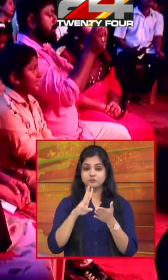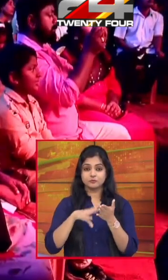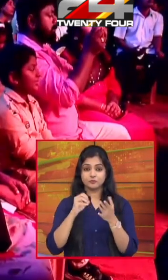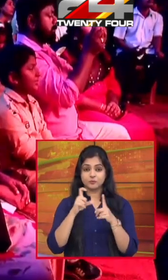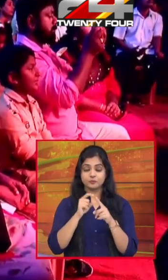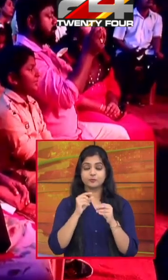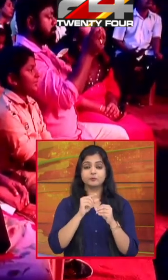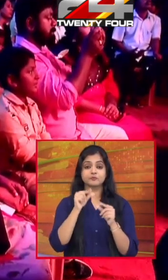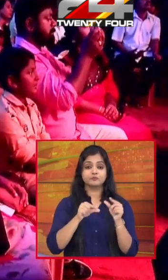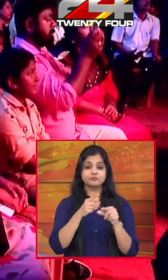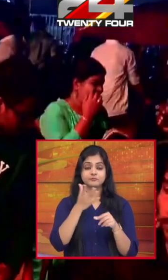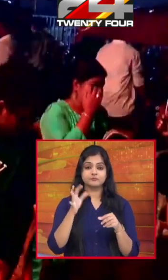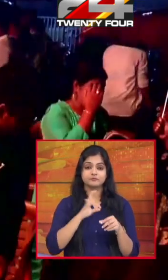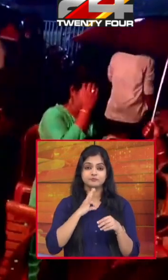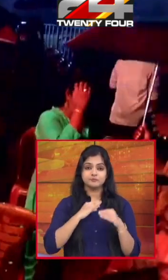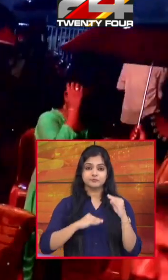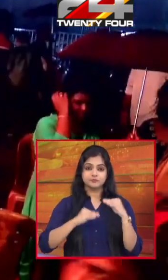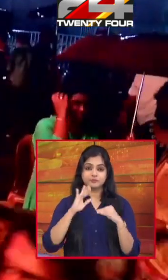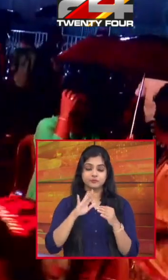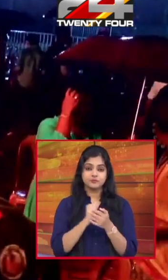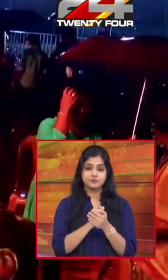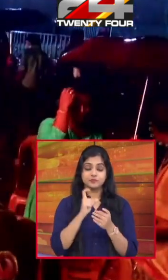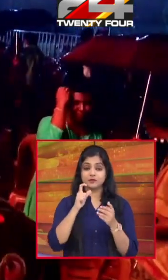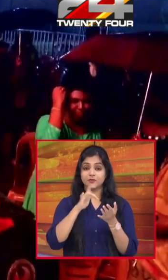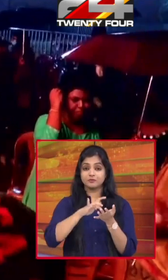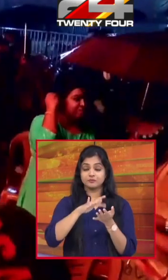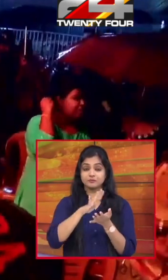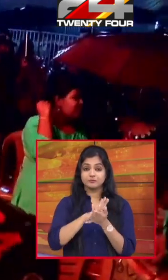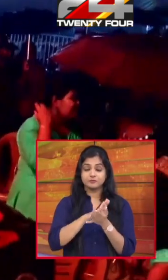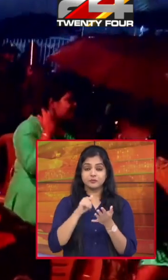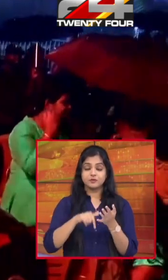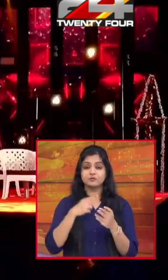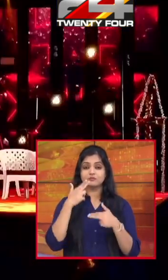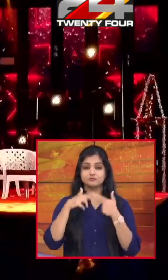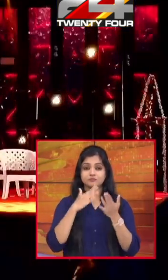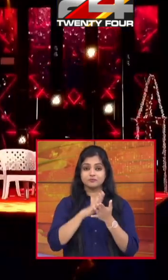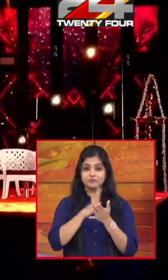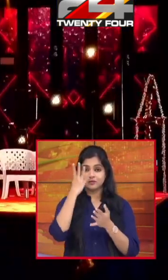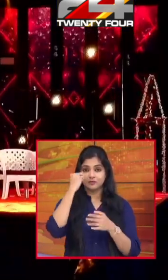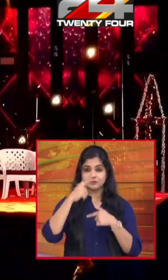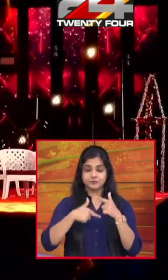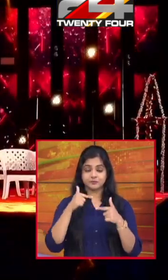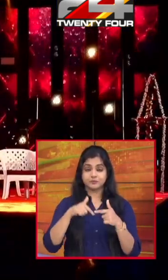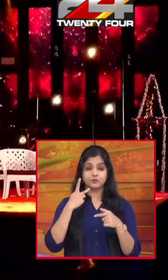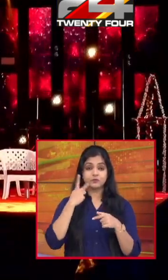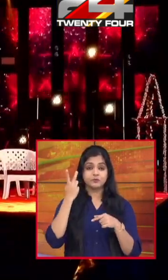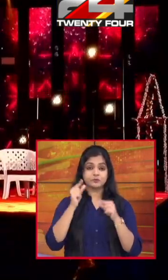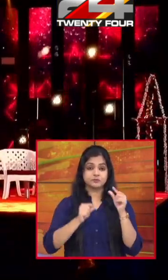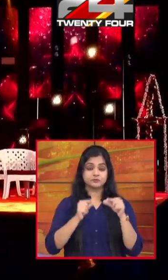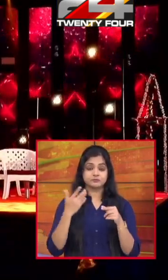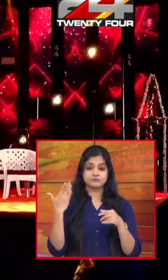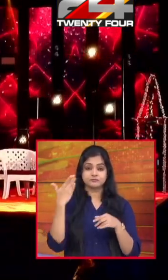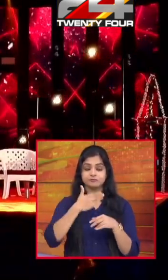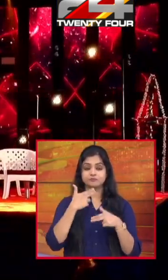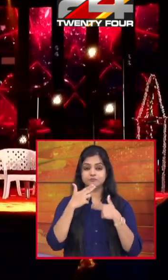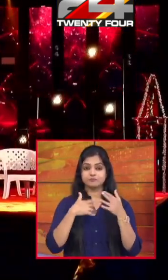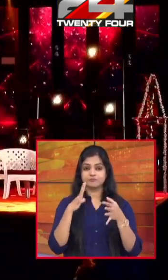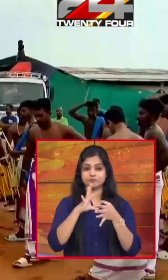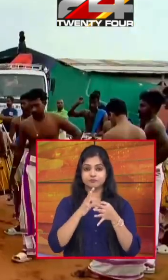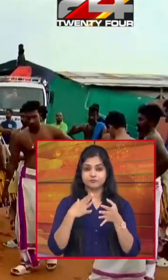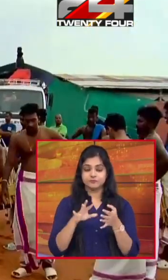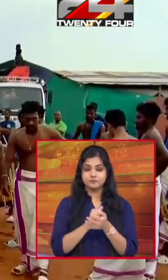ഹൃദയം കീഴടക്കിയിരുന്നു. കാർണിവലിന്റെ തുടക്കം തൊട്ട് തുടരുന്ന ആഘോഷ സംഗീതരാവുകളിൽ ഇതിനോടകം തന്നെ പ്രമുഖ സംഗീത പ്രതിഭകൾ